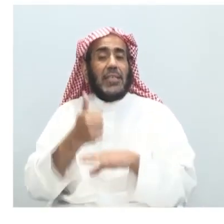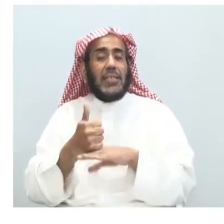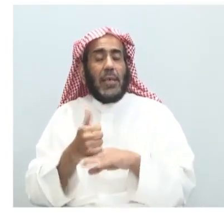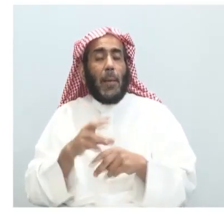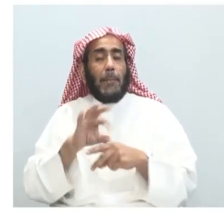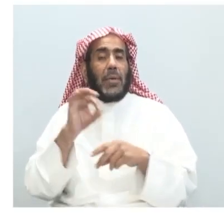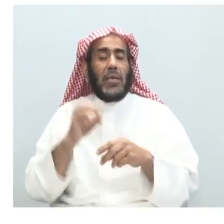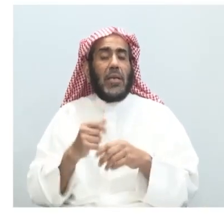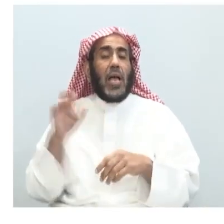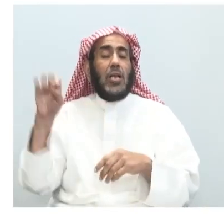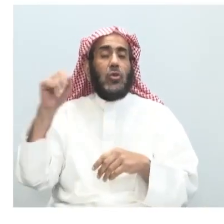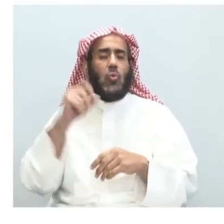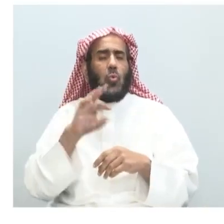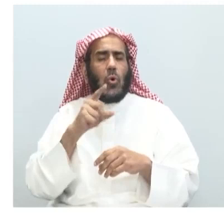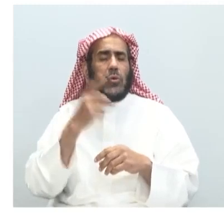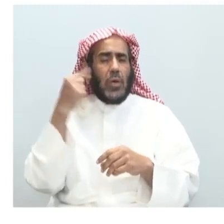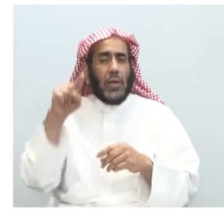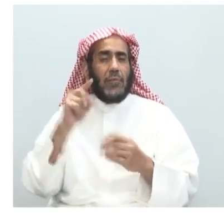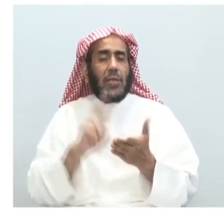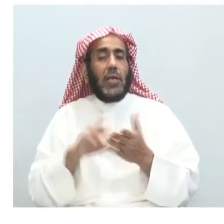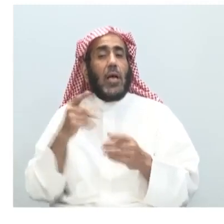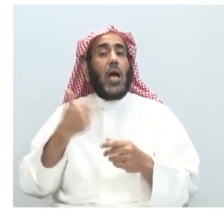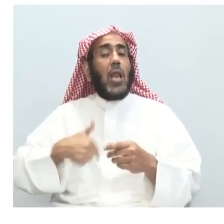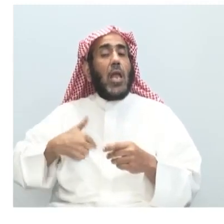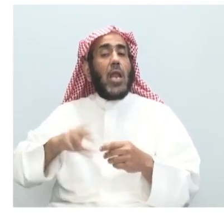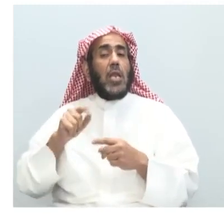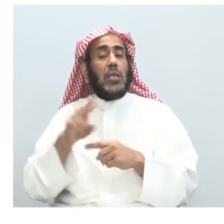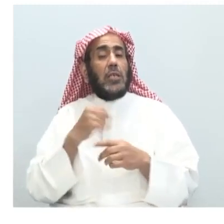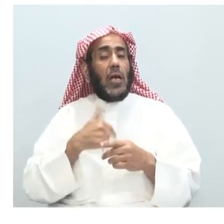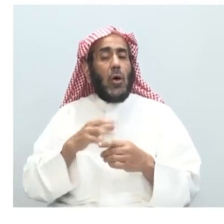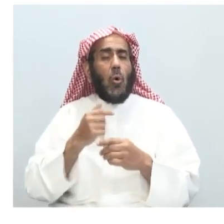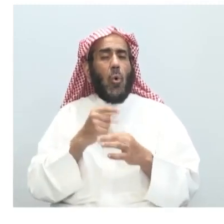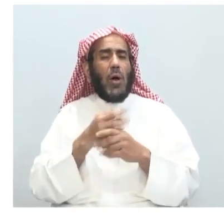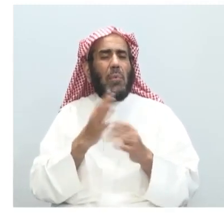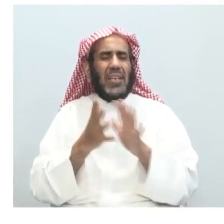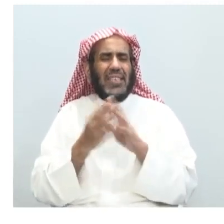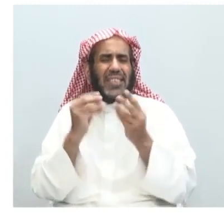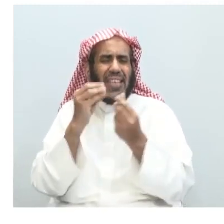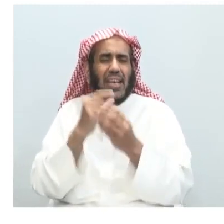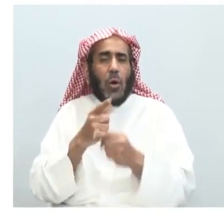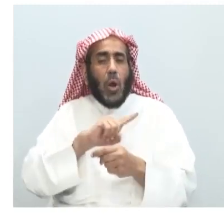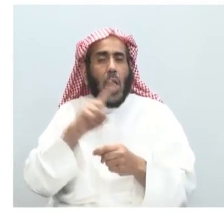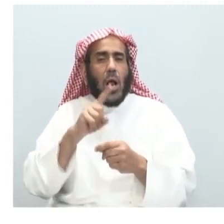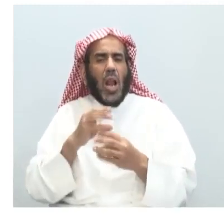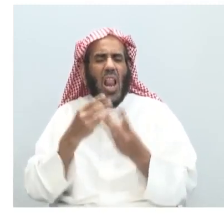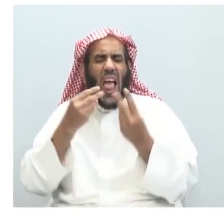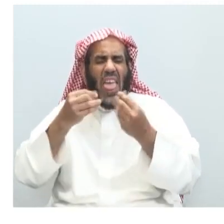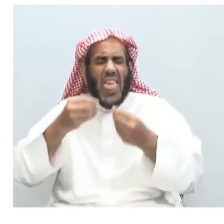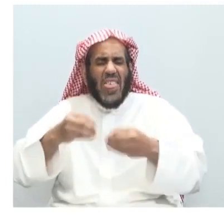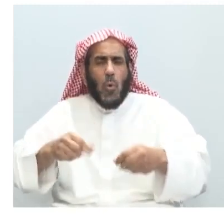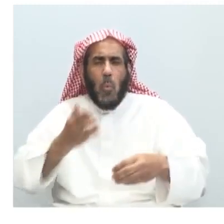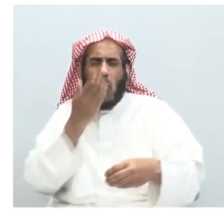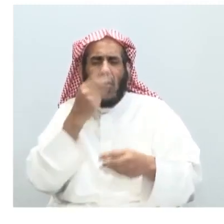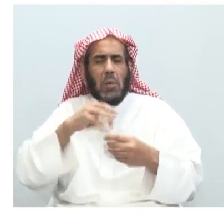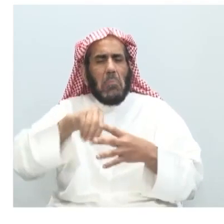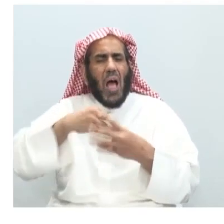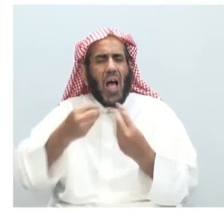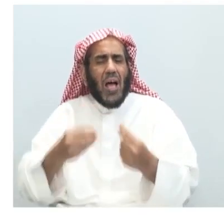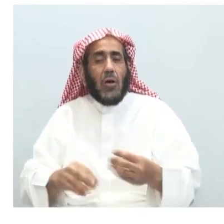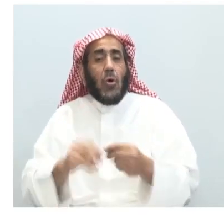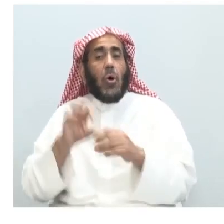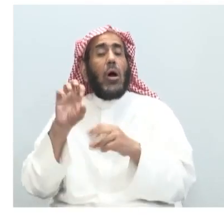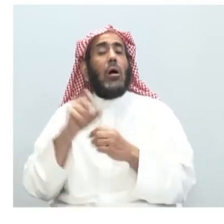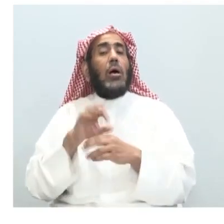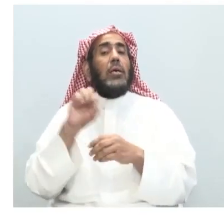من الجلوكوز ونحن نعرف ان النشا هو طري ولكن لا يذوب في الماء احسنتم اذا